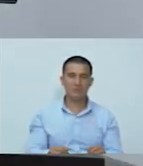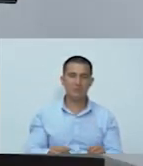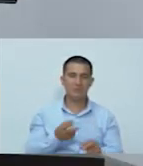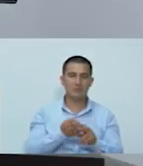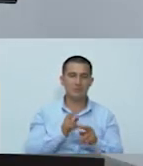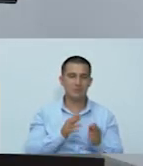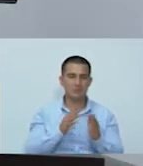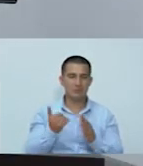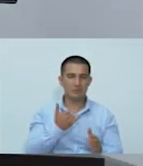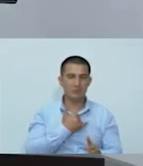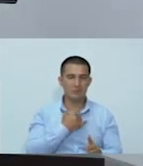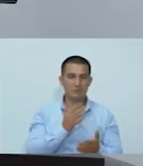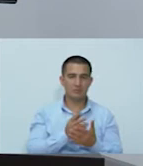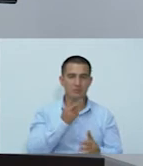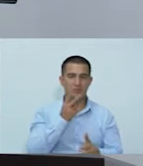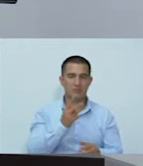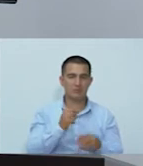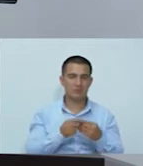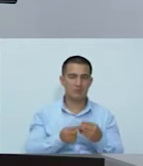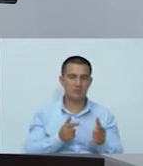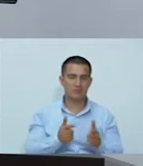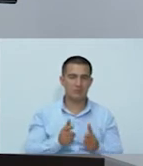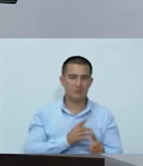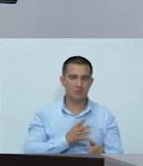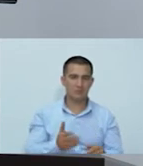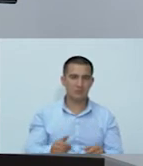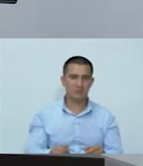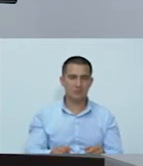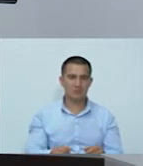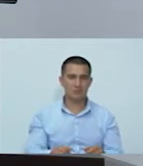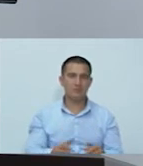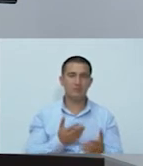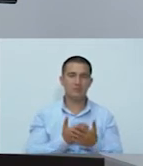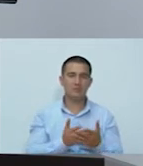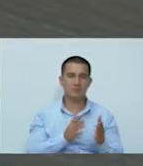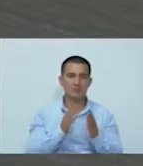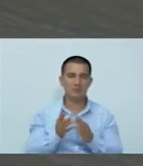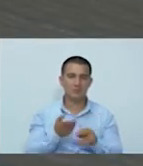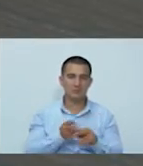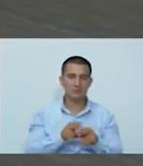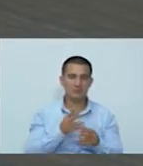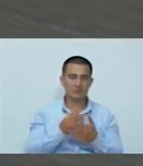Bizda 2 ta qulupnay tayyor bo'ldi. Endi bu qulupnaylarga